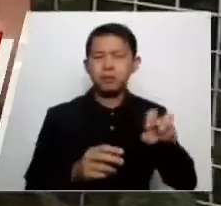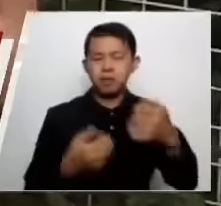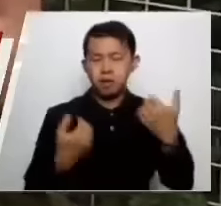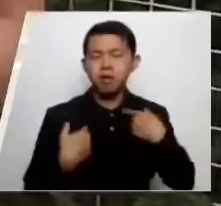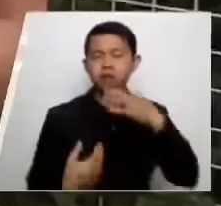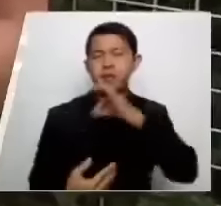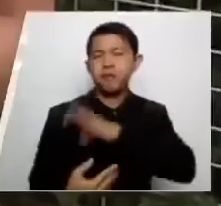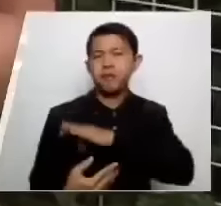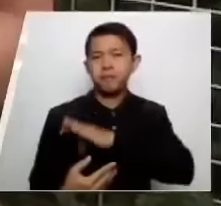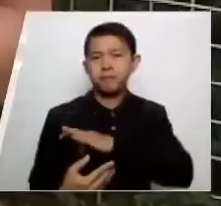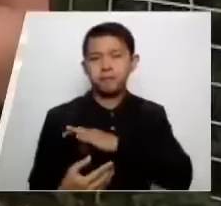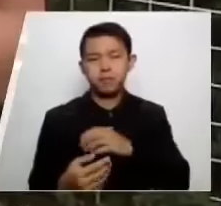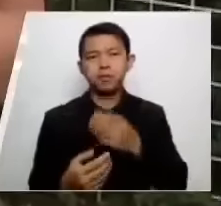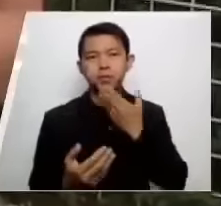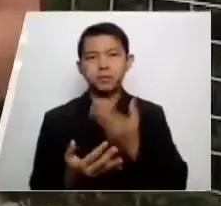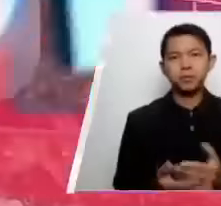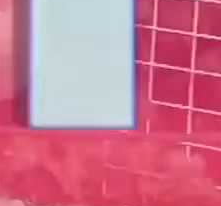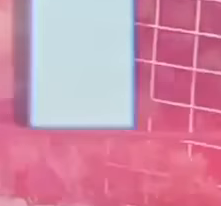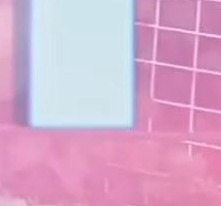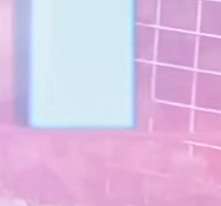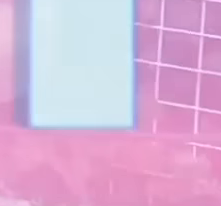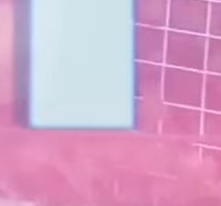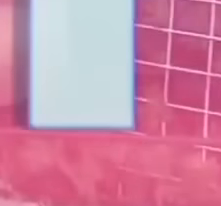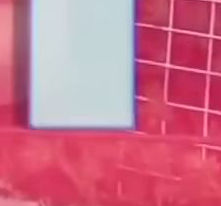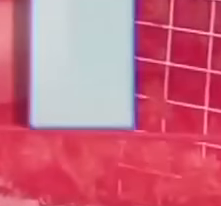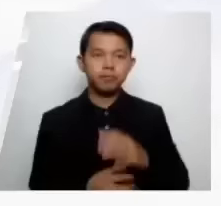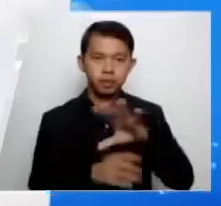GMA Integrated News, Joseph Moro ang inyong saksi.